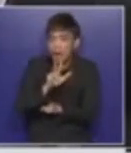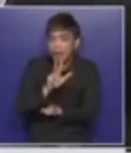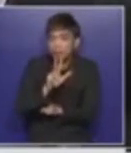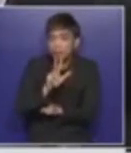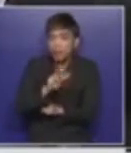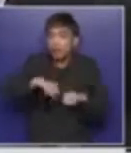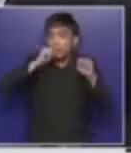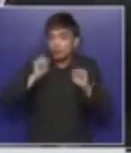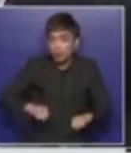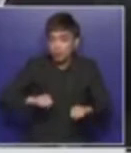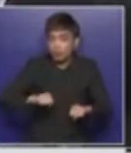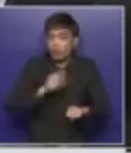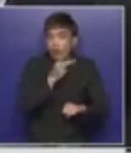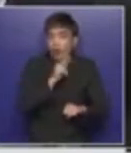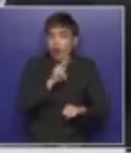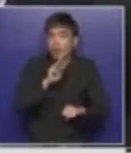ผมขอรูปขึ้นนะครับ